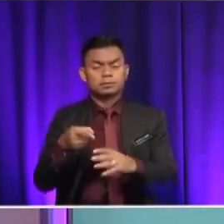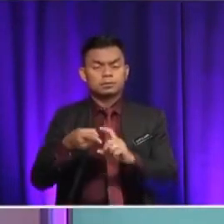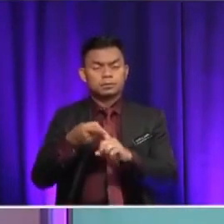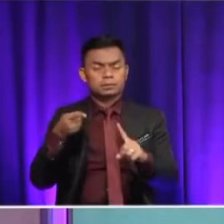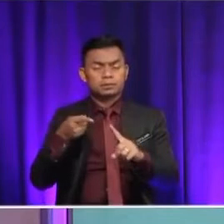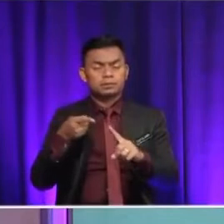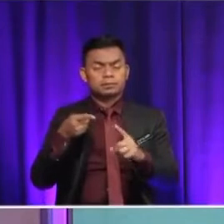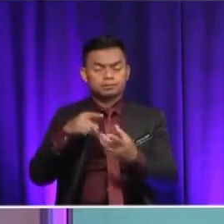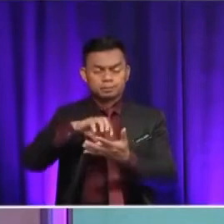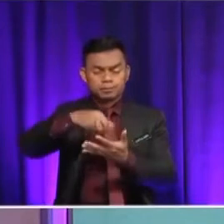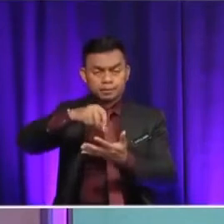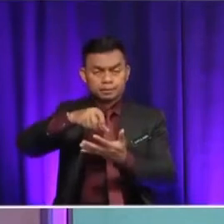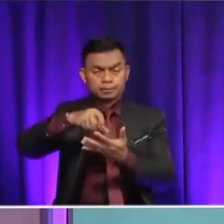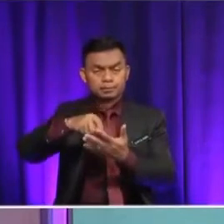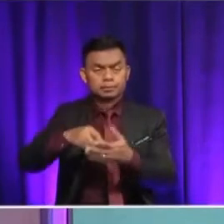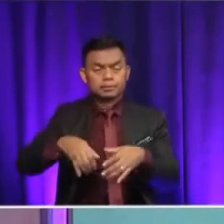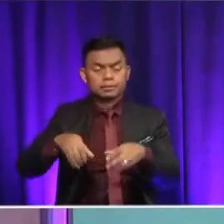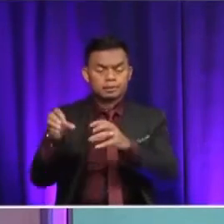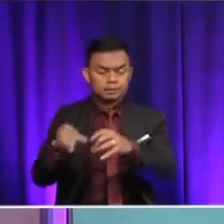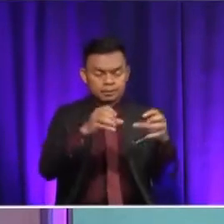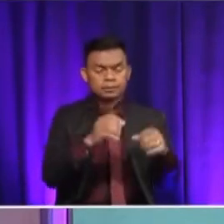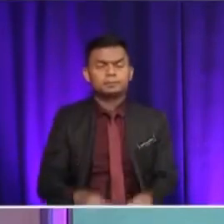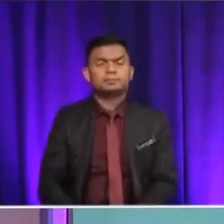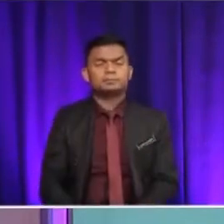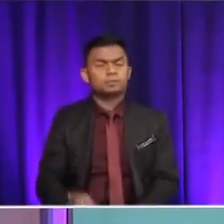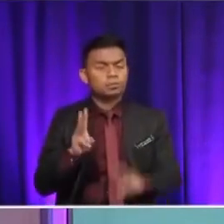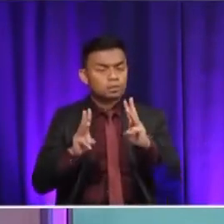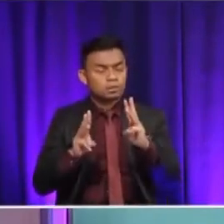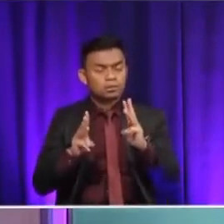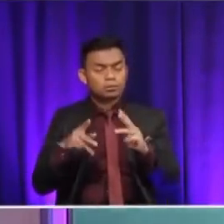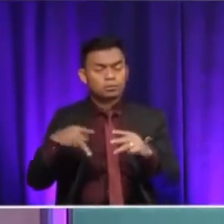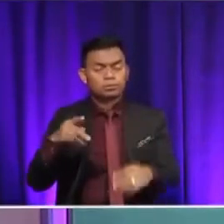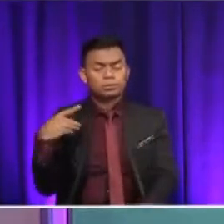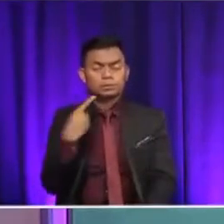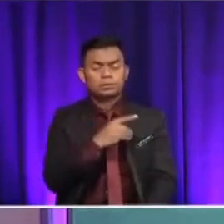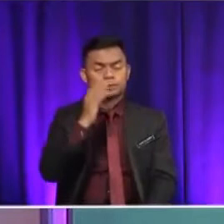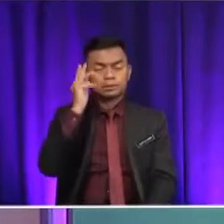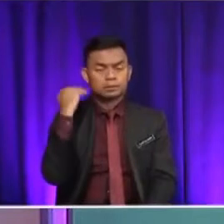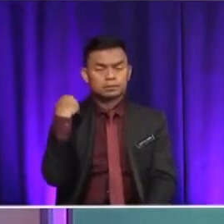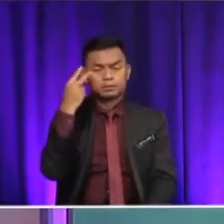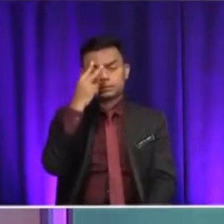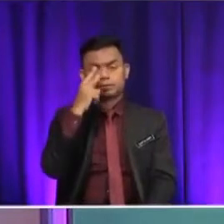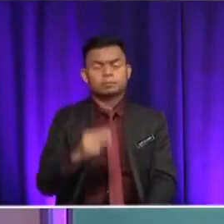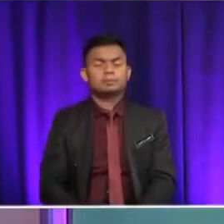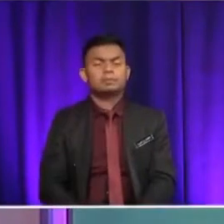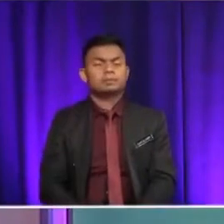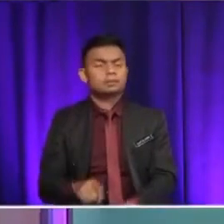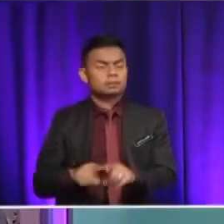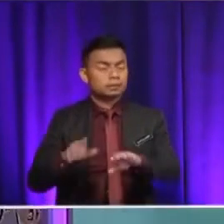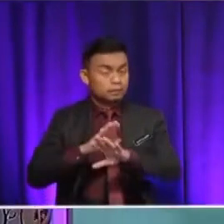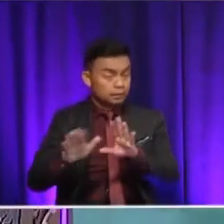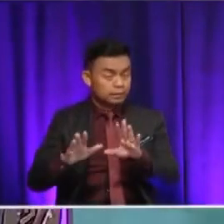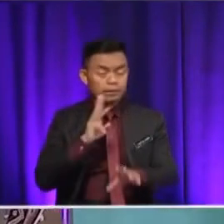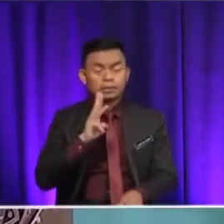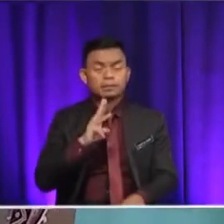Kat situ walaupun kita nampak air tu paip tu datang pergi ke tangki simpanan, betul, tapi tak ada lekapan keluar kan. Tak ada lekapan air